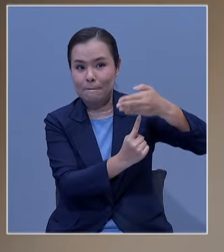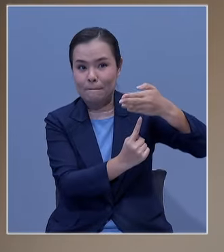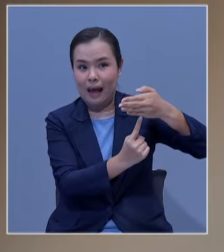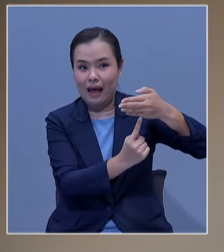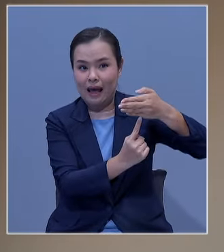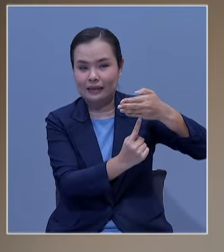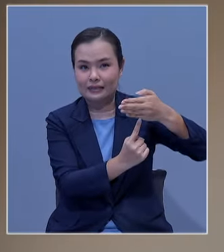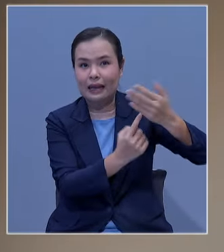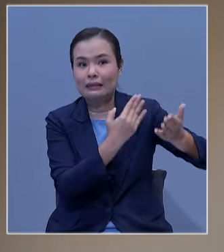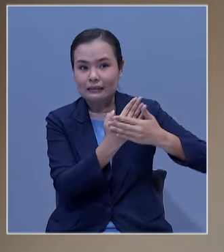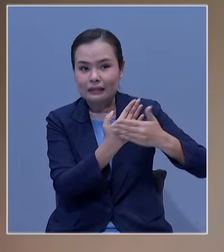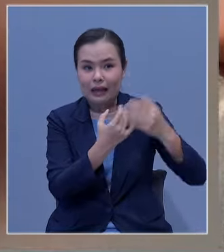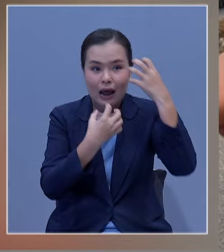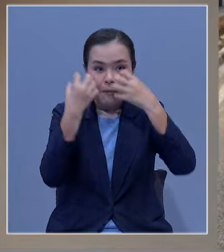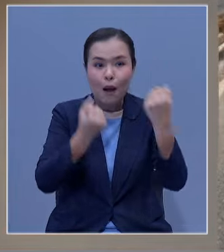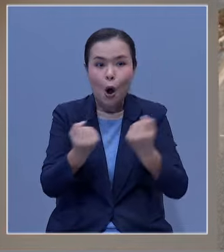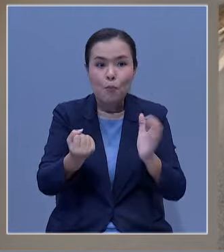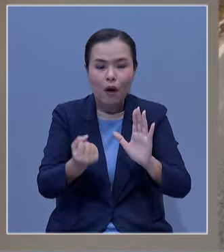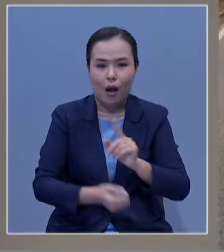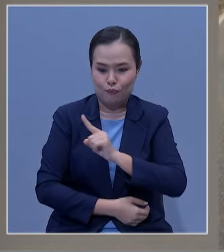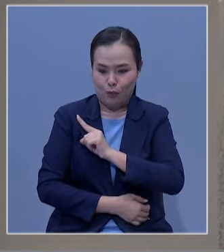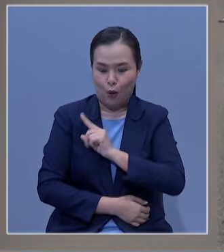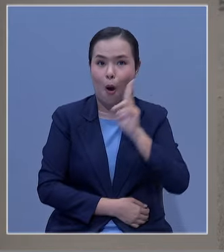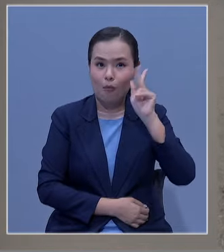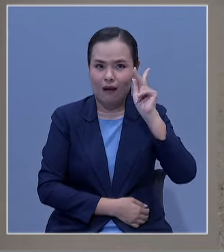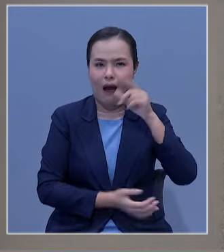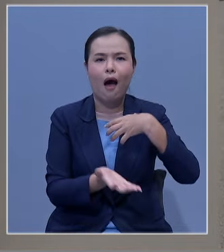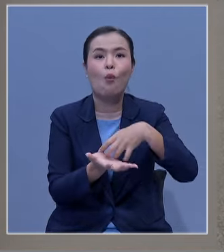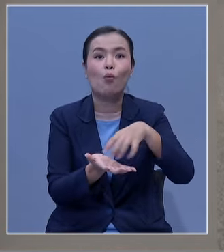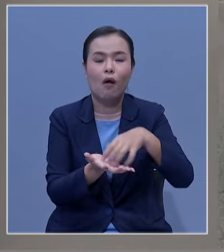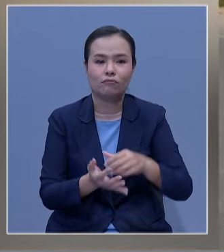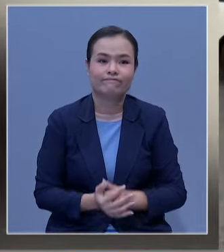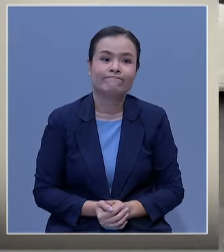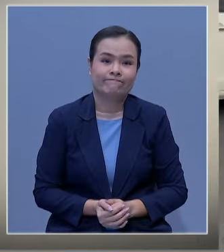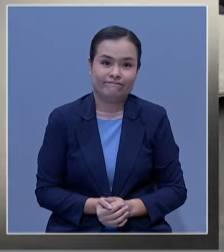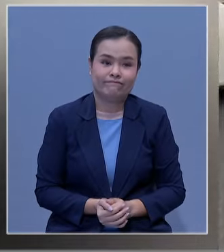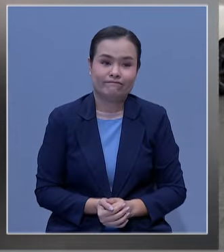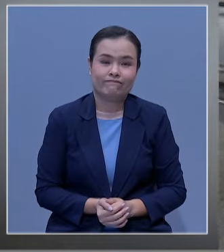รณรงค์อยู่นะว่าเมาไม่ขับ นี่ทำหน้าที่ผู้สื่อข่าวเลยนะคะเนี่ย แล้ว